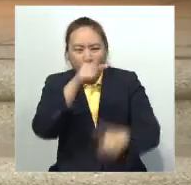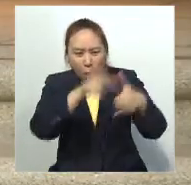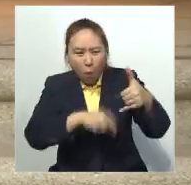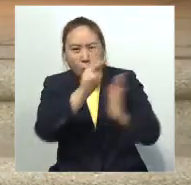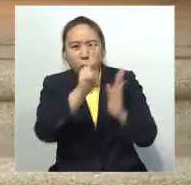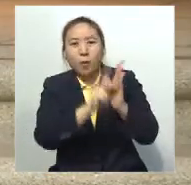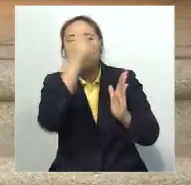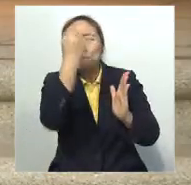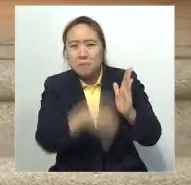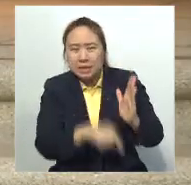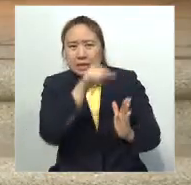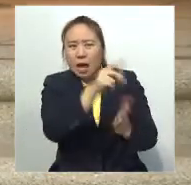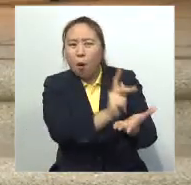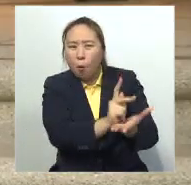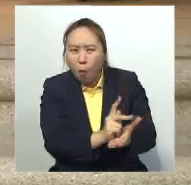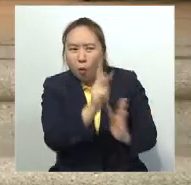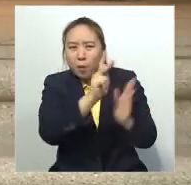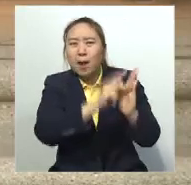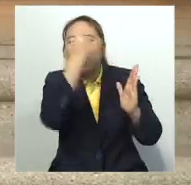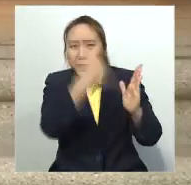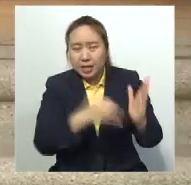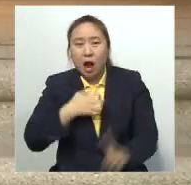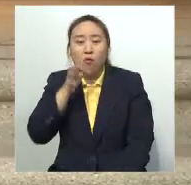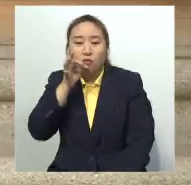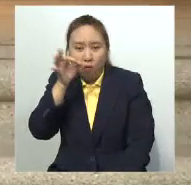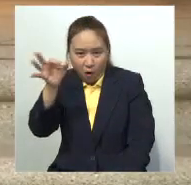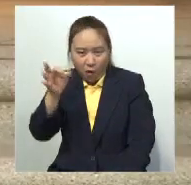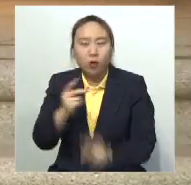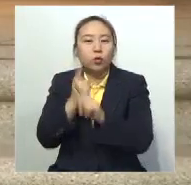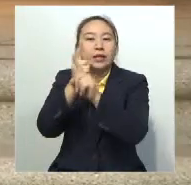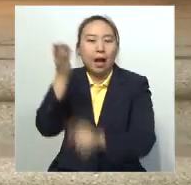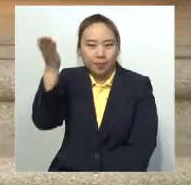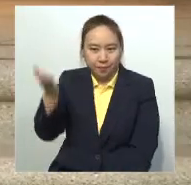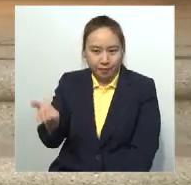ดกฎหมายที่เกี่ยวข้องกับหนี้นอกระบบนะครับก็สามารถเช็คได้ที่ช่องทางตามหน้าจ